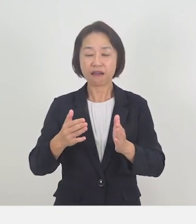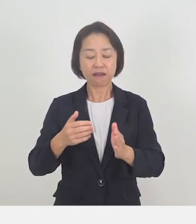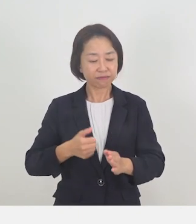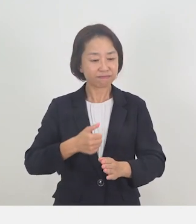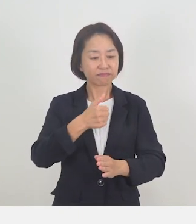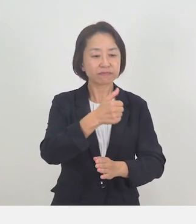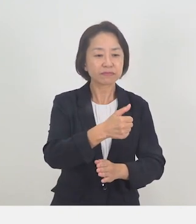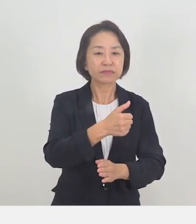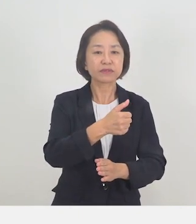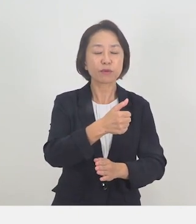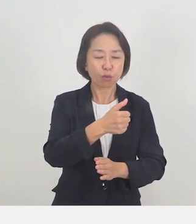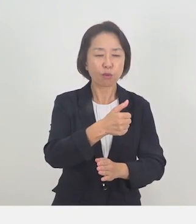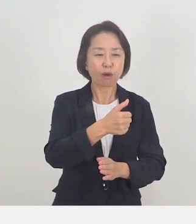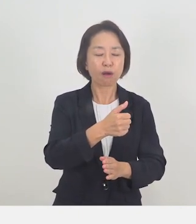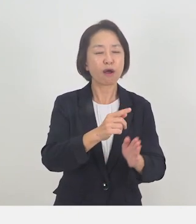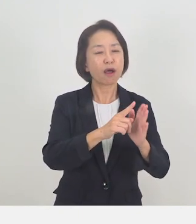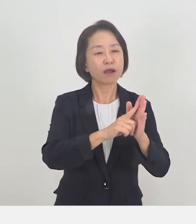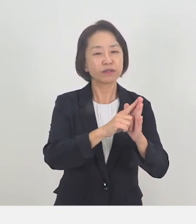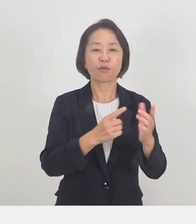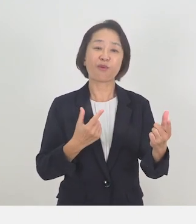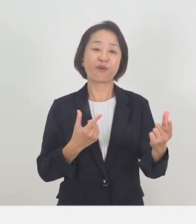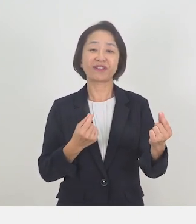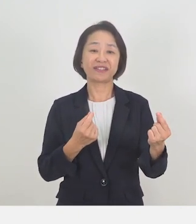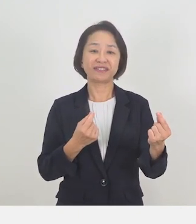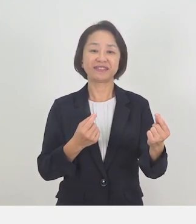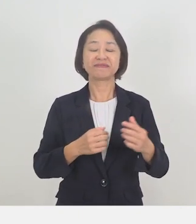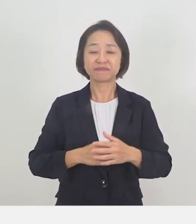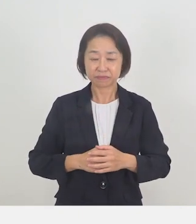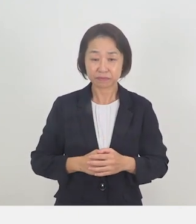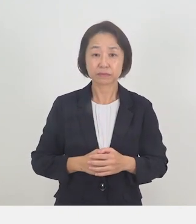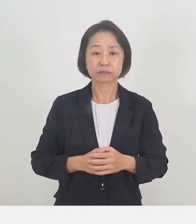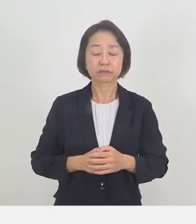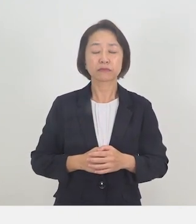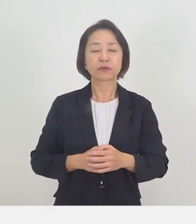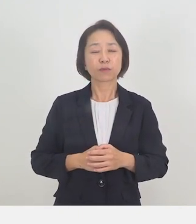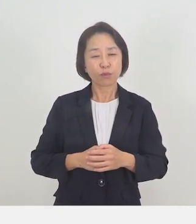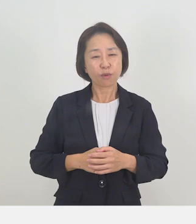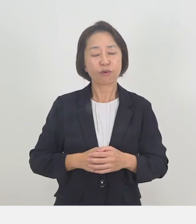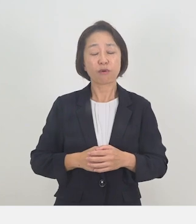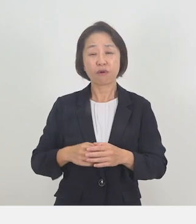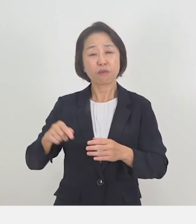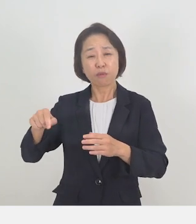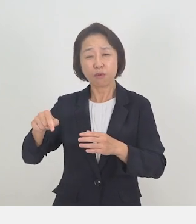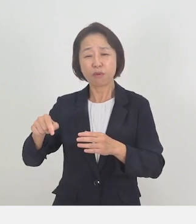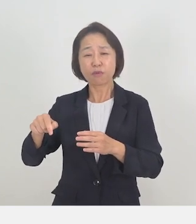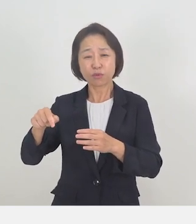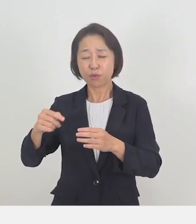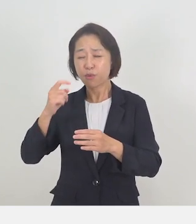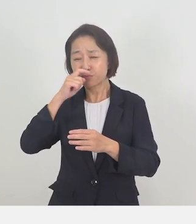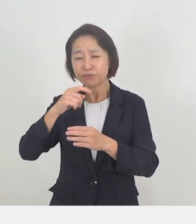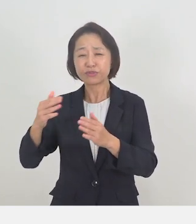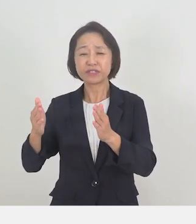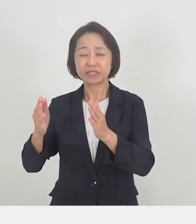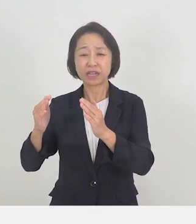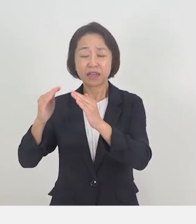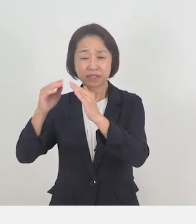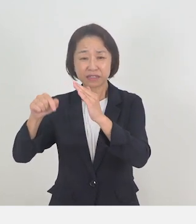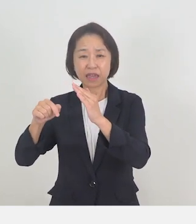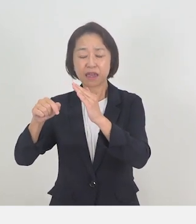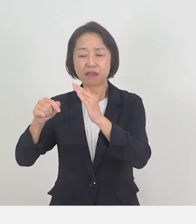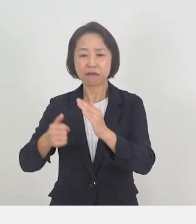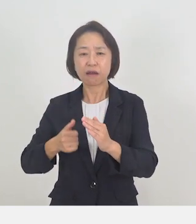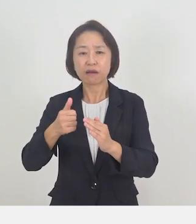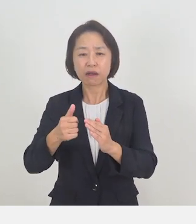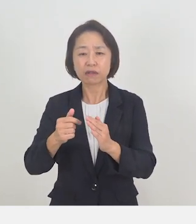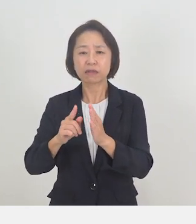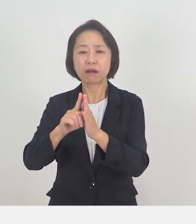脱衣所など他の部屋との温度差も少なくなり快適でヒートショックなどの防止につながり健康にも良いもの